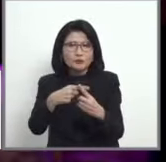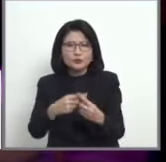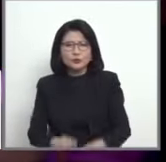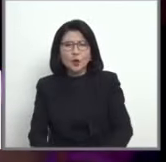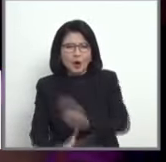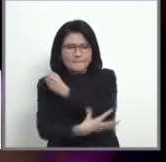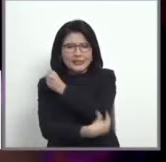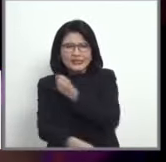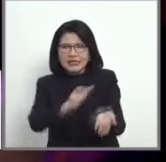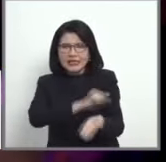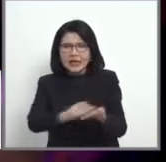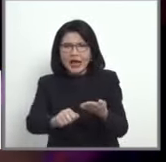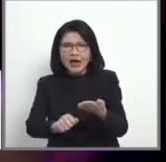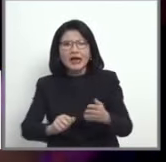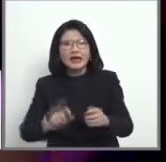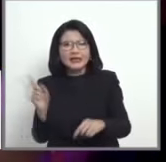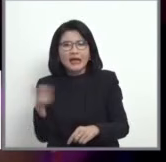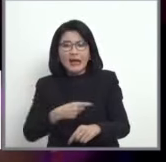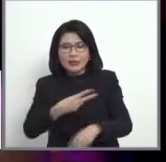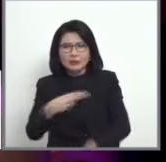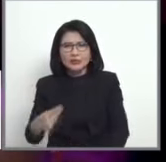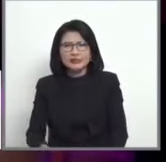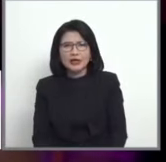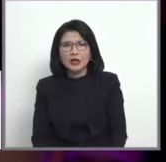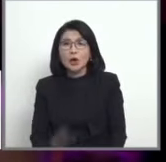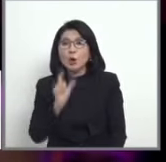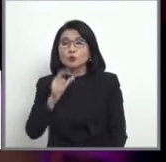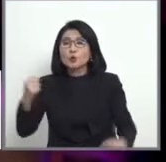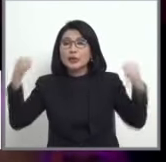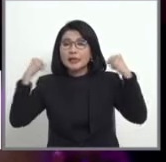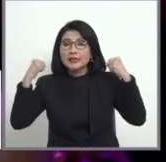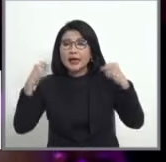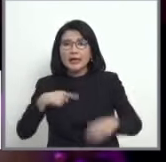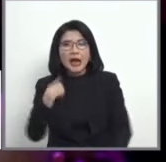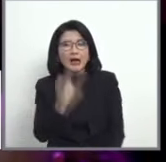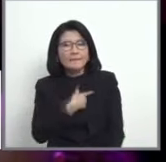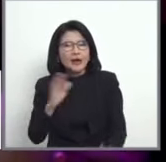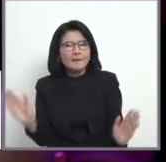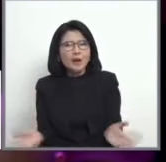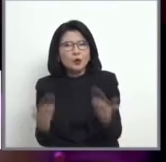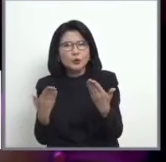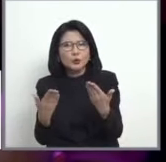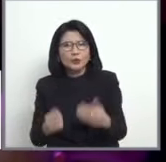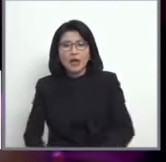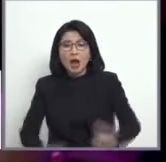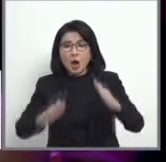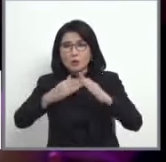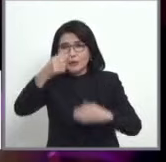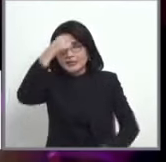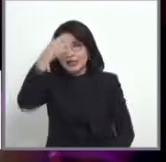kemiskinan dari bumi Indonesia di bidang kesehatan kami akan membangun rumah sakit